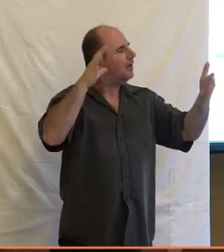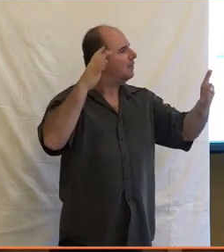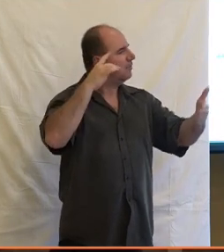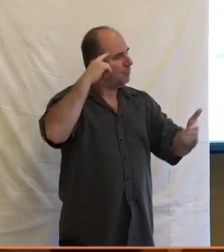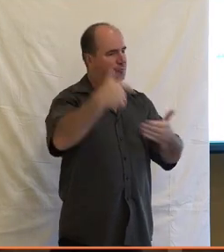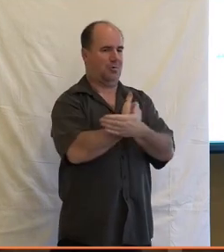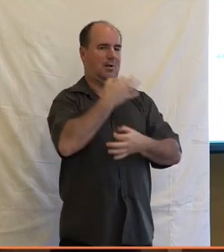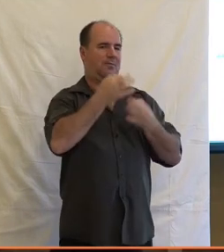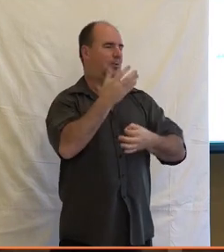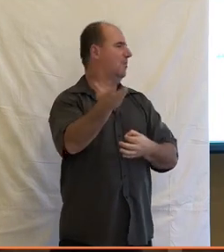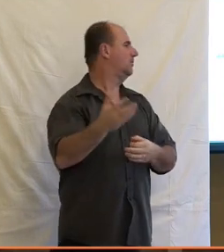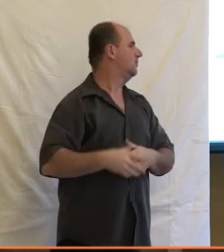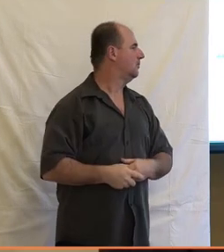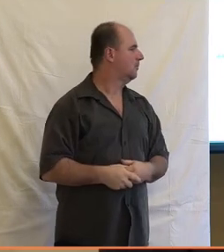využít?